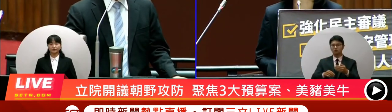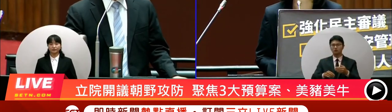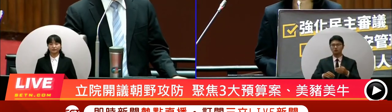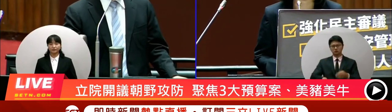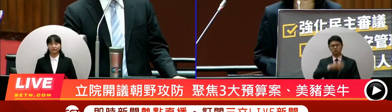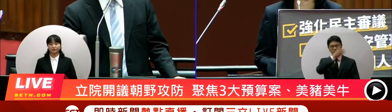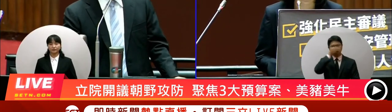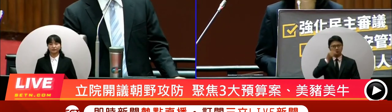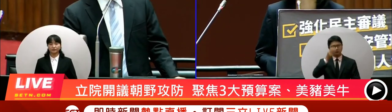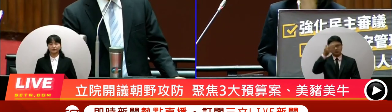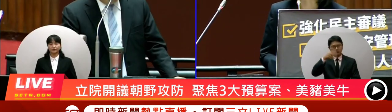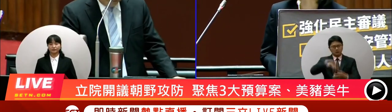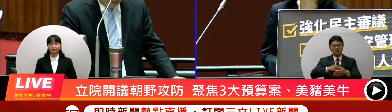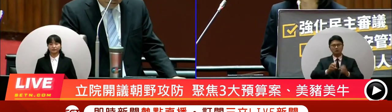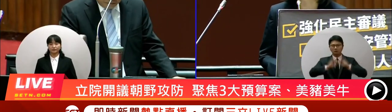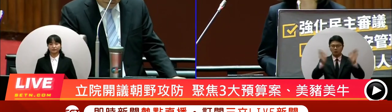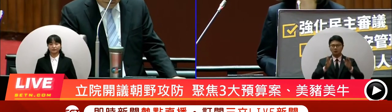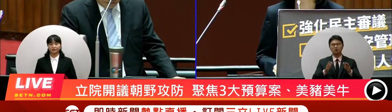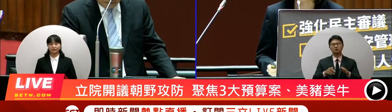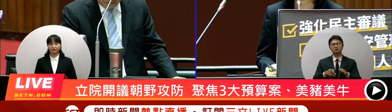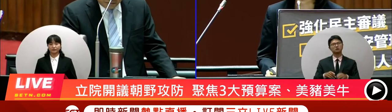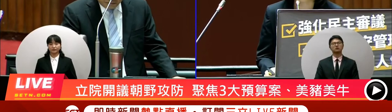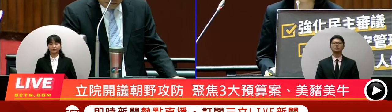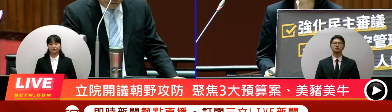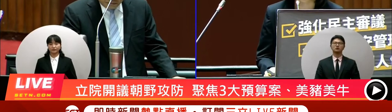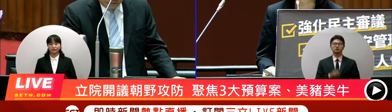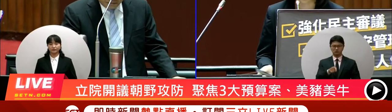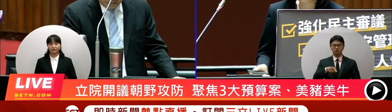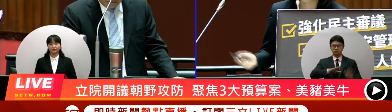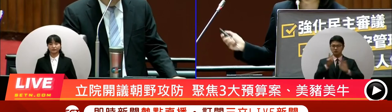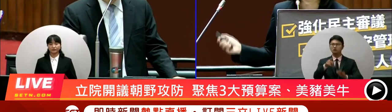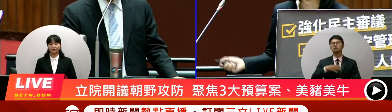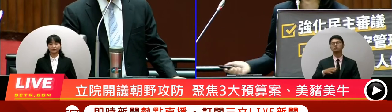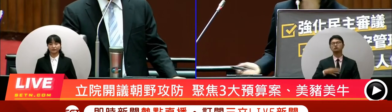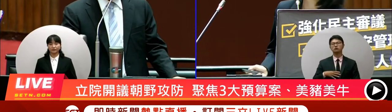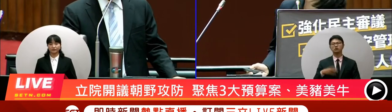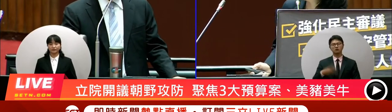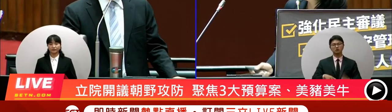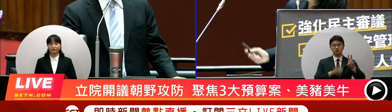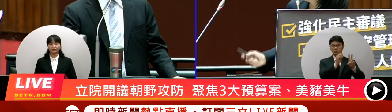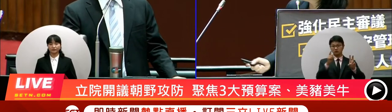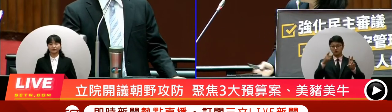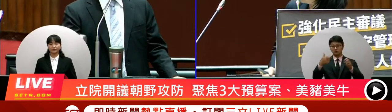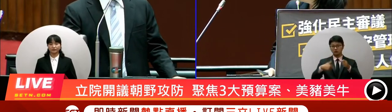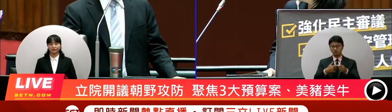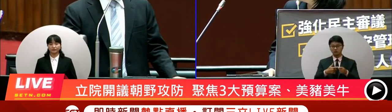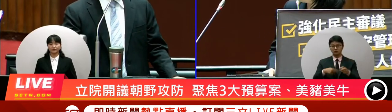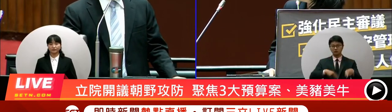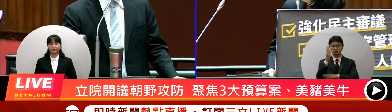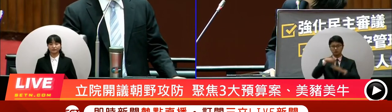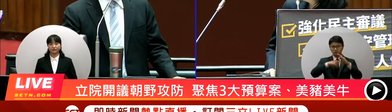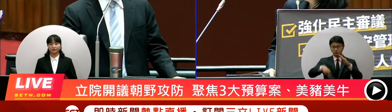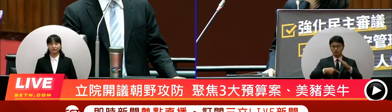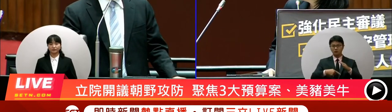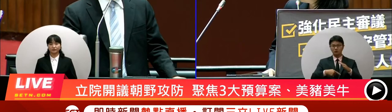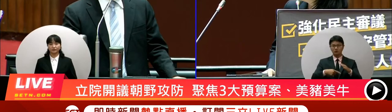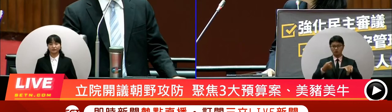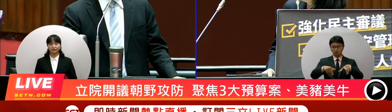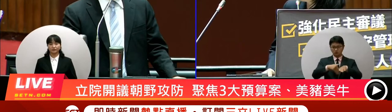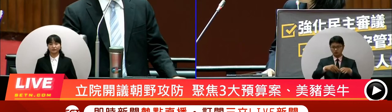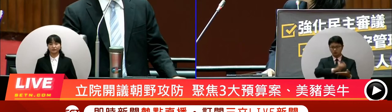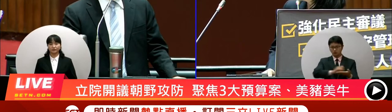很匆促的上路了。我想院长一定有注意到，也知道这件事情。但是我们看到2016年行政院的函释写道，法